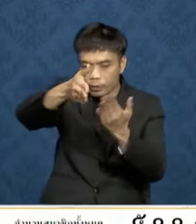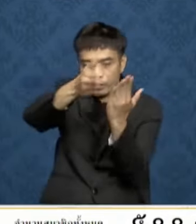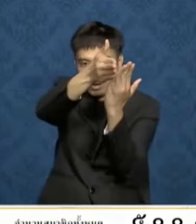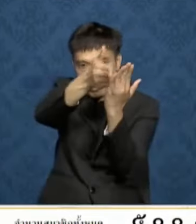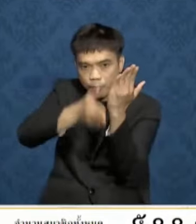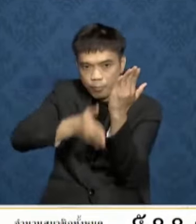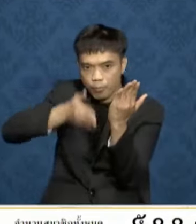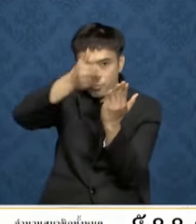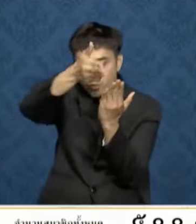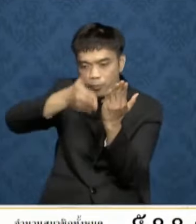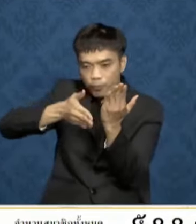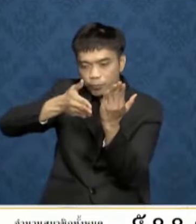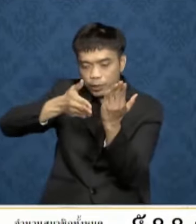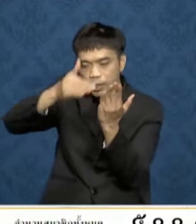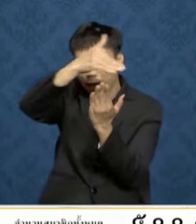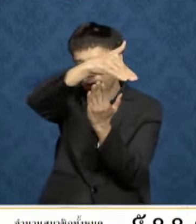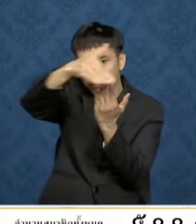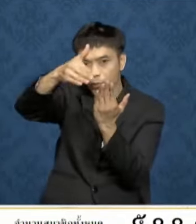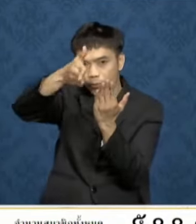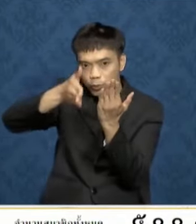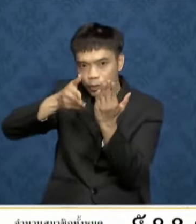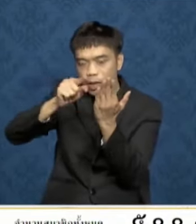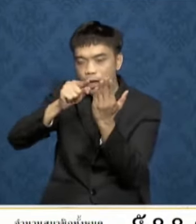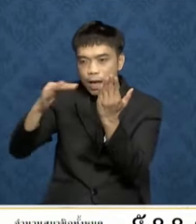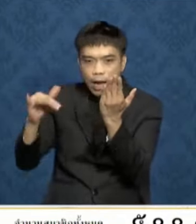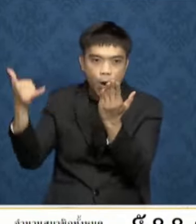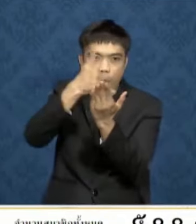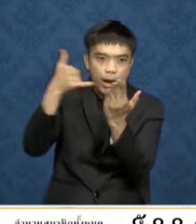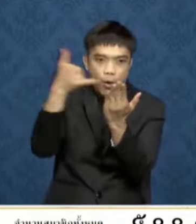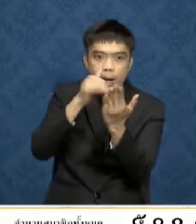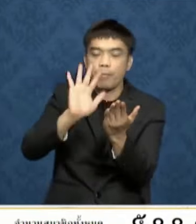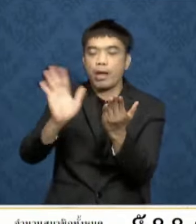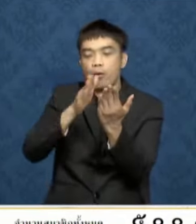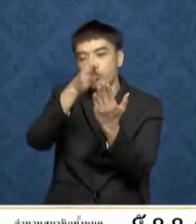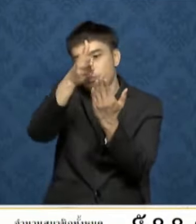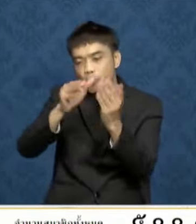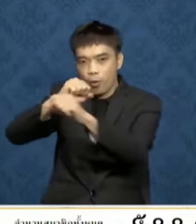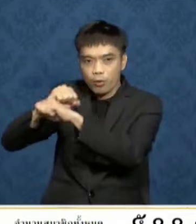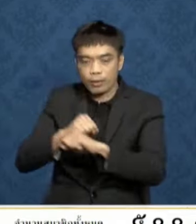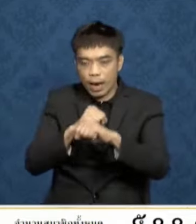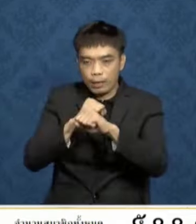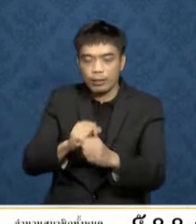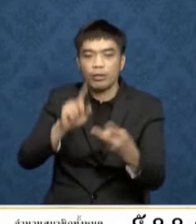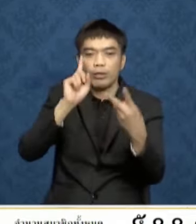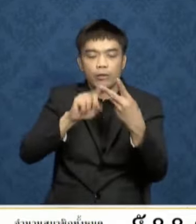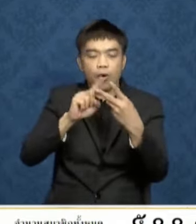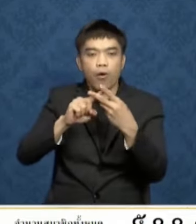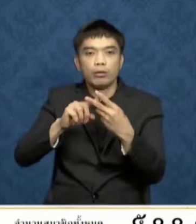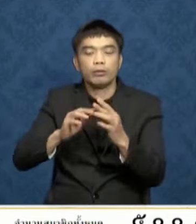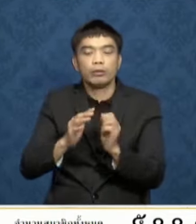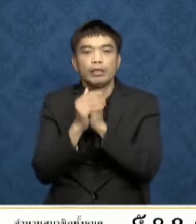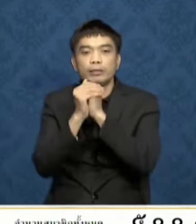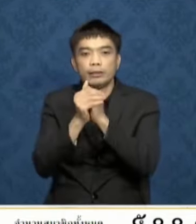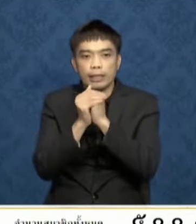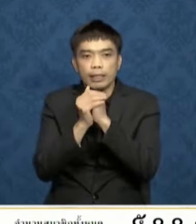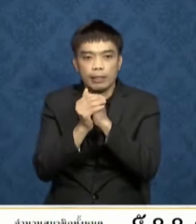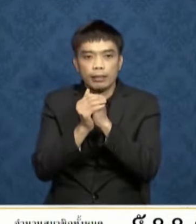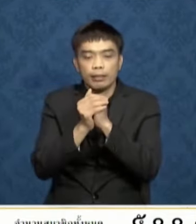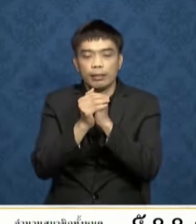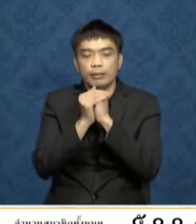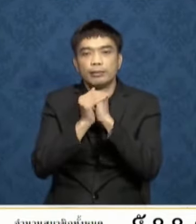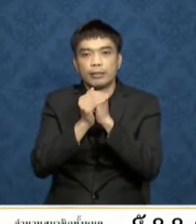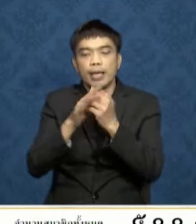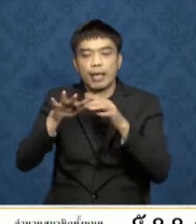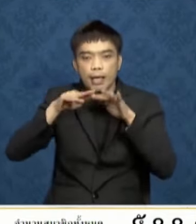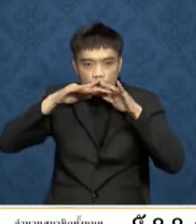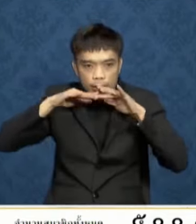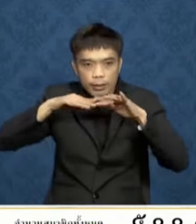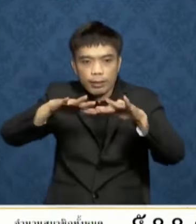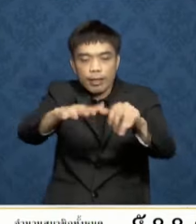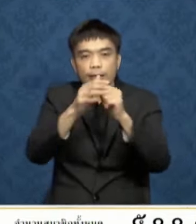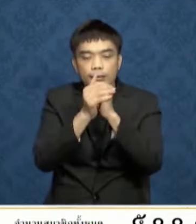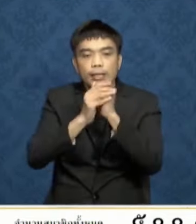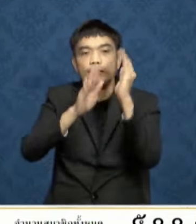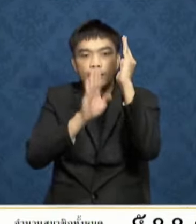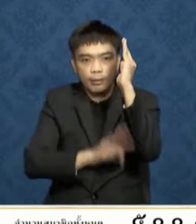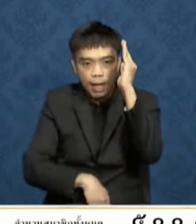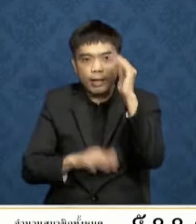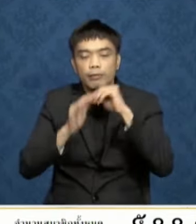เม